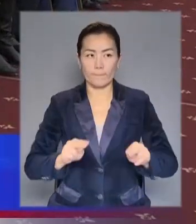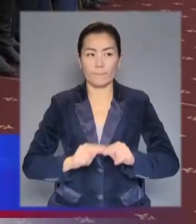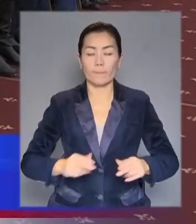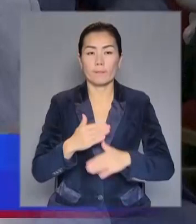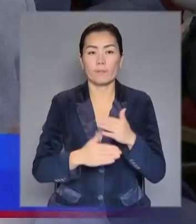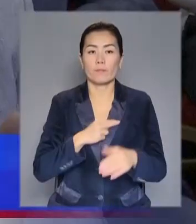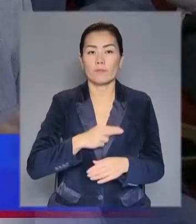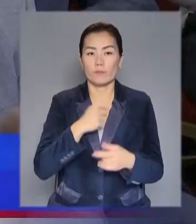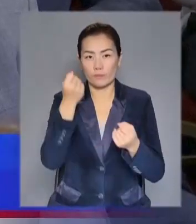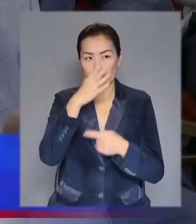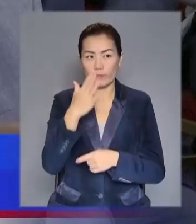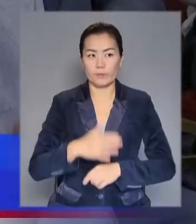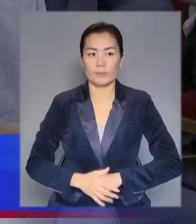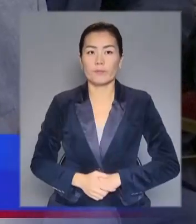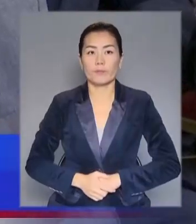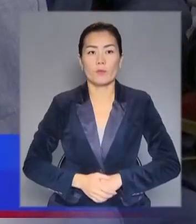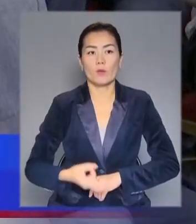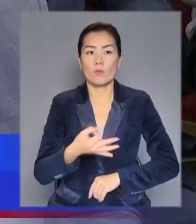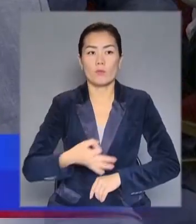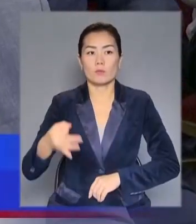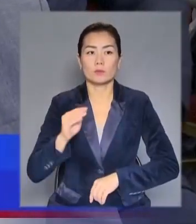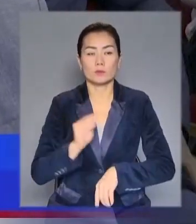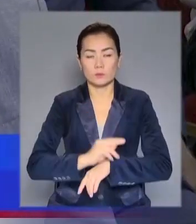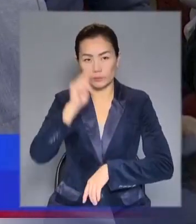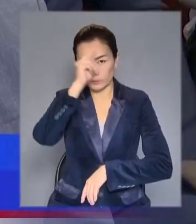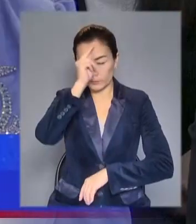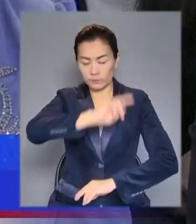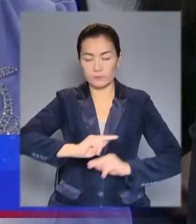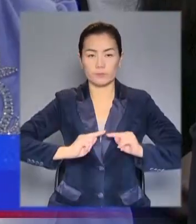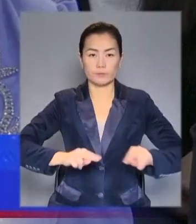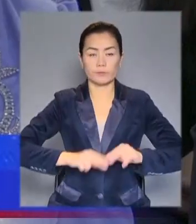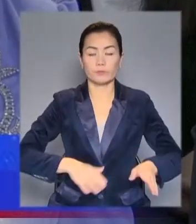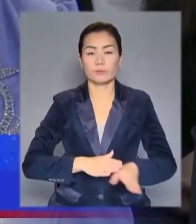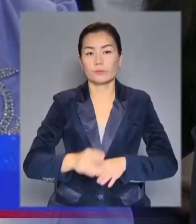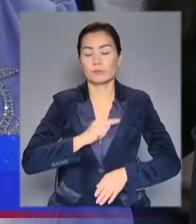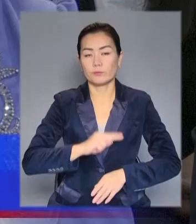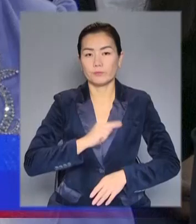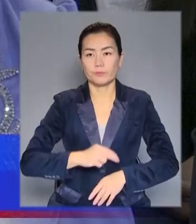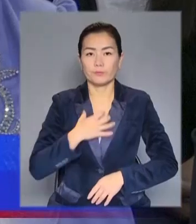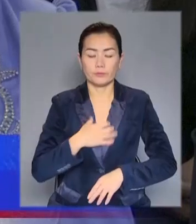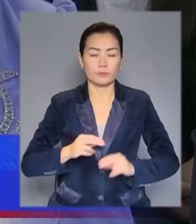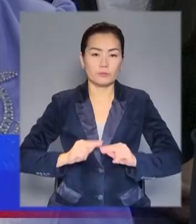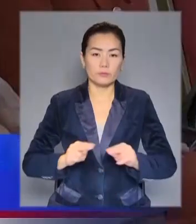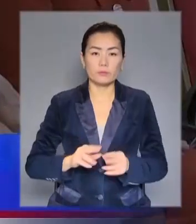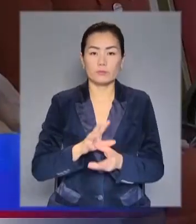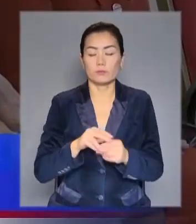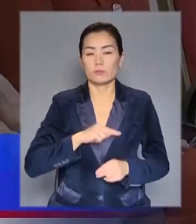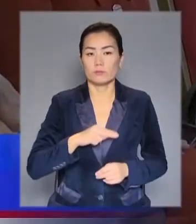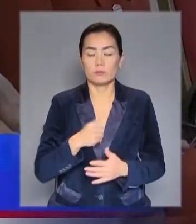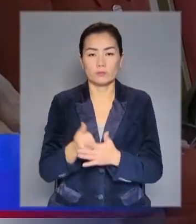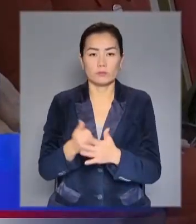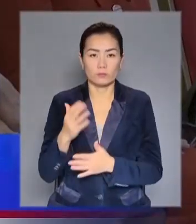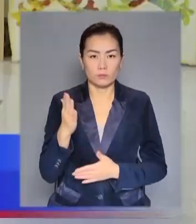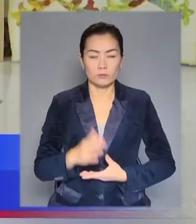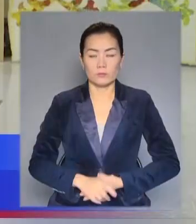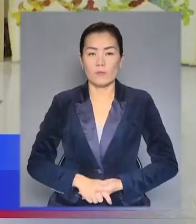педагогтың шығармашылығымен таныстырды. Облыстағы қосымша білім беруде педагогтардың атқарып отырған жұмыстарын насихаттап, олардың еңбектерін